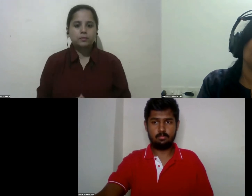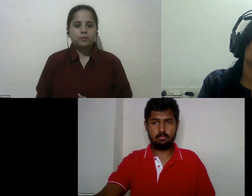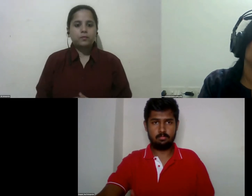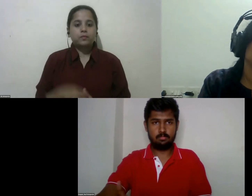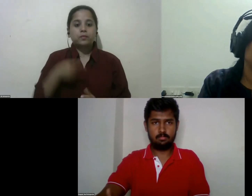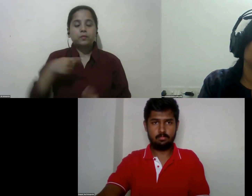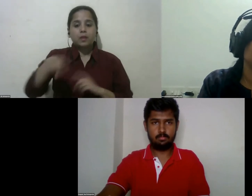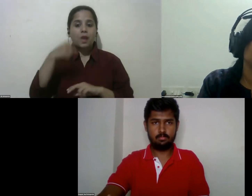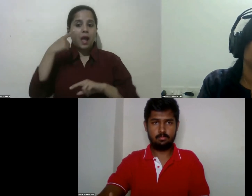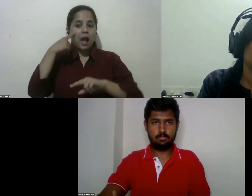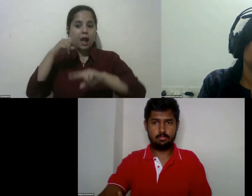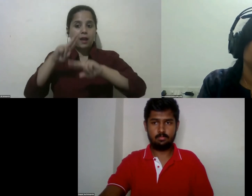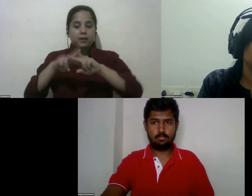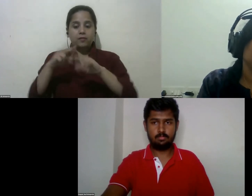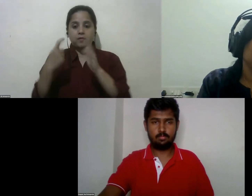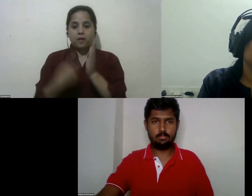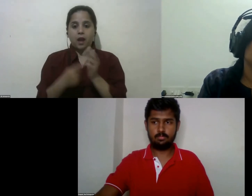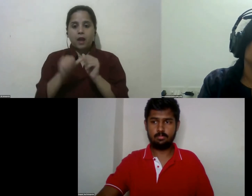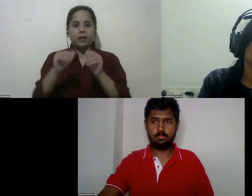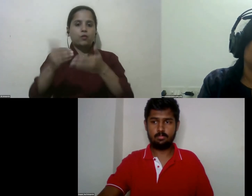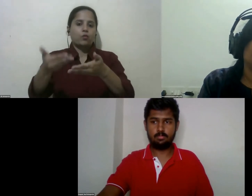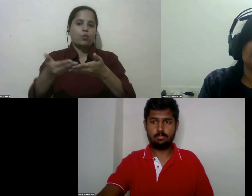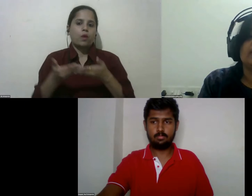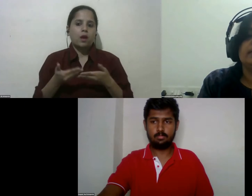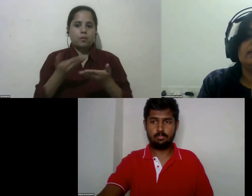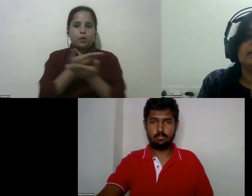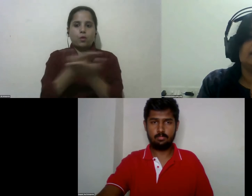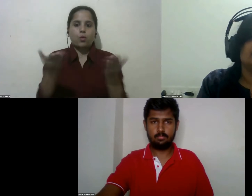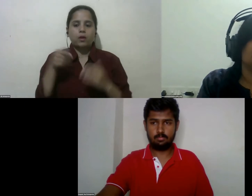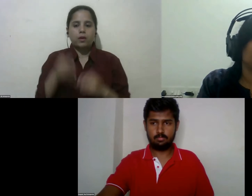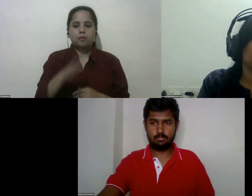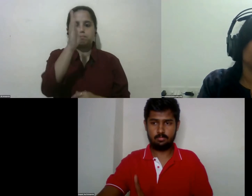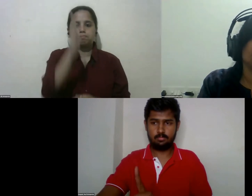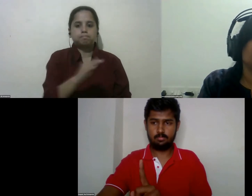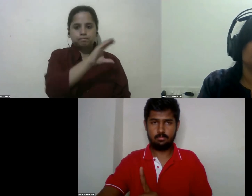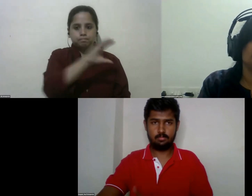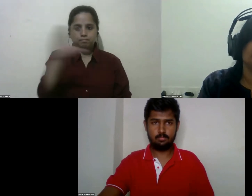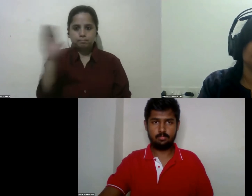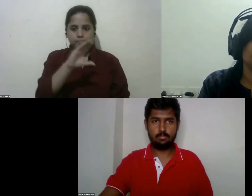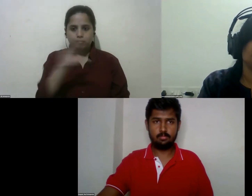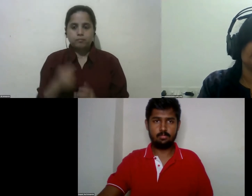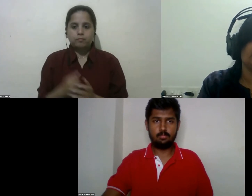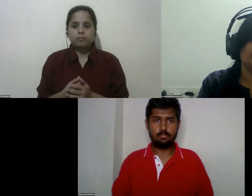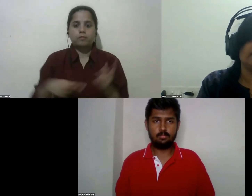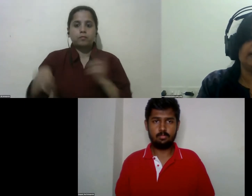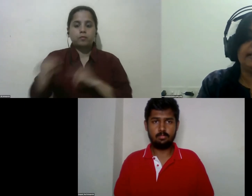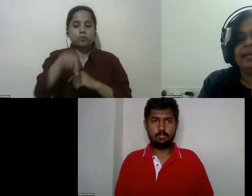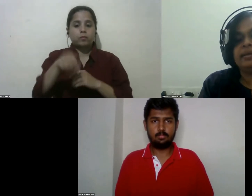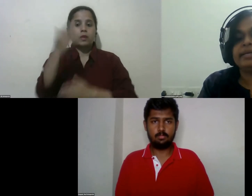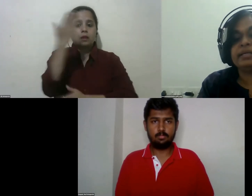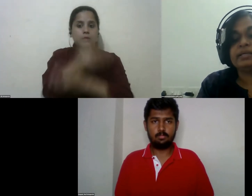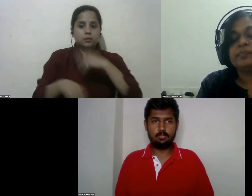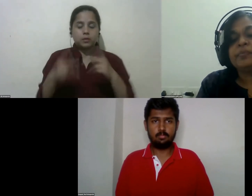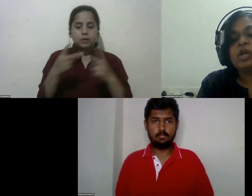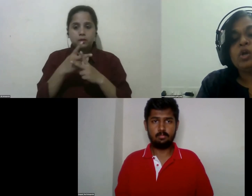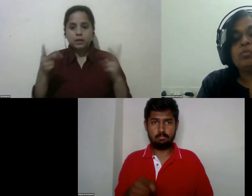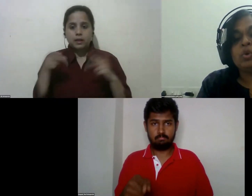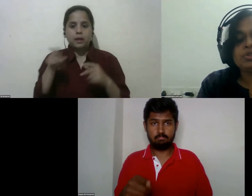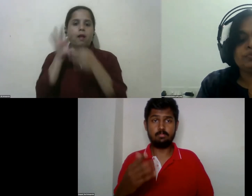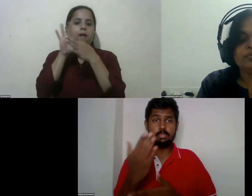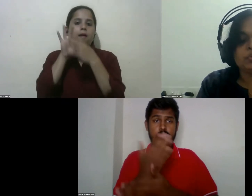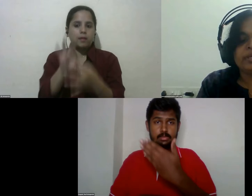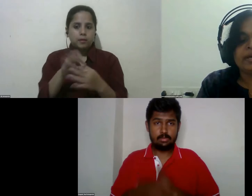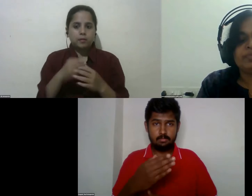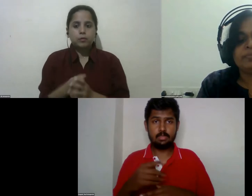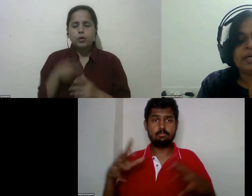IFRA and IDF welcomes you all for this webinar, Poverty, Hunger and Disability, the Missing Link.